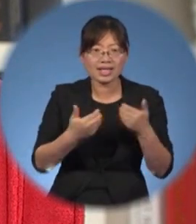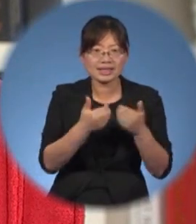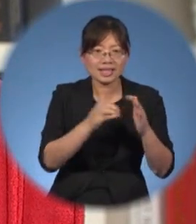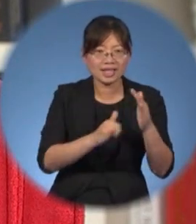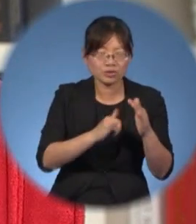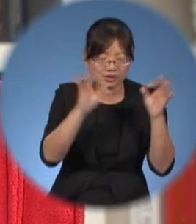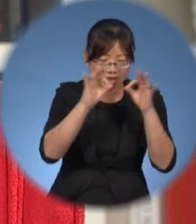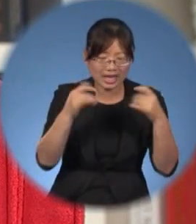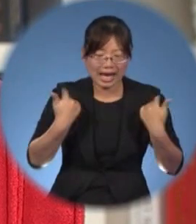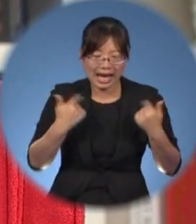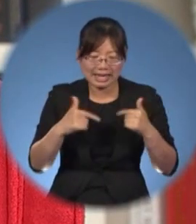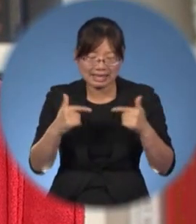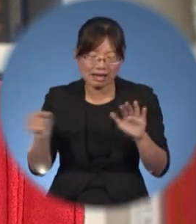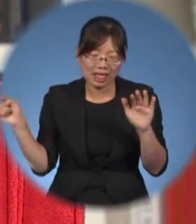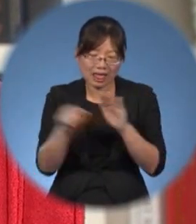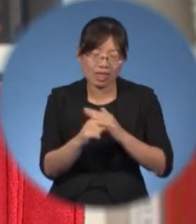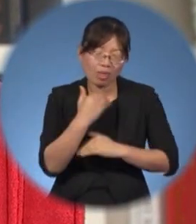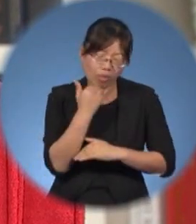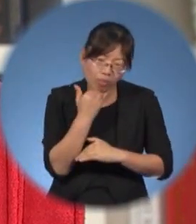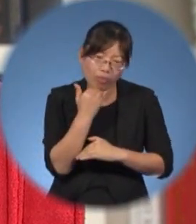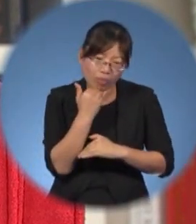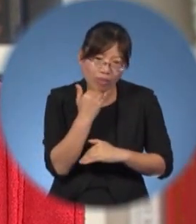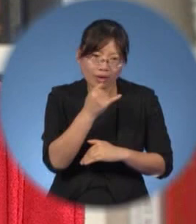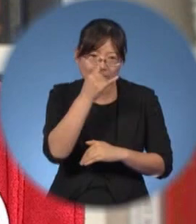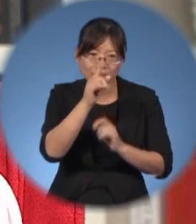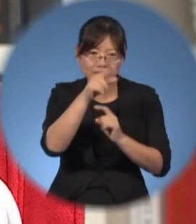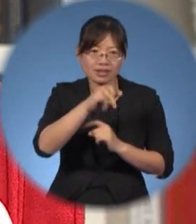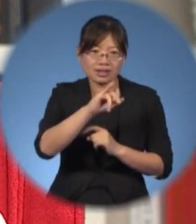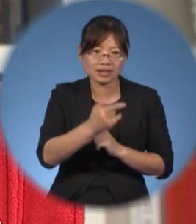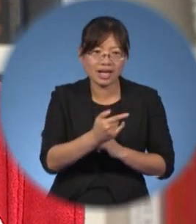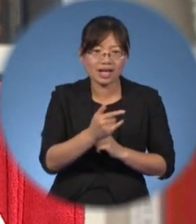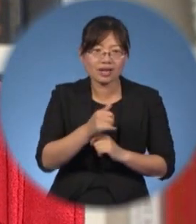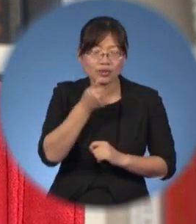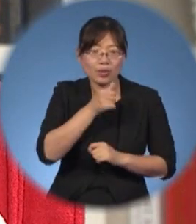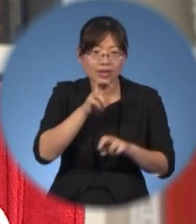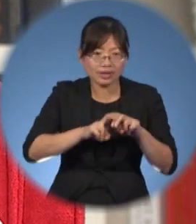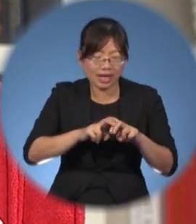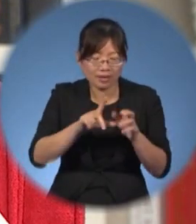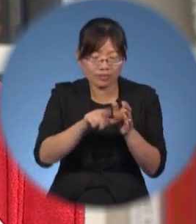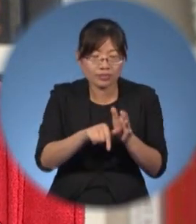데를 맨날 가 있었어요, 제가. 아. 그리고 이지연 씨가 사회하고 뭐 이럴 예, 때, 예.